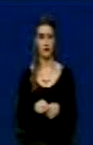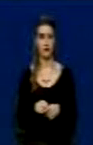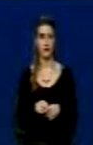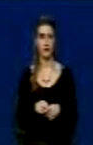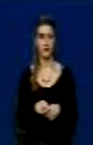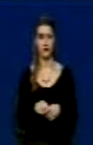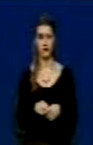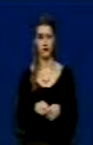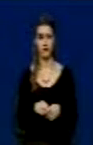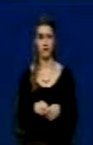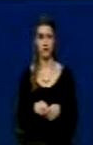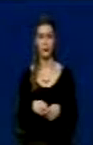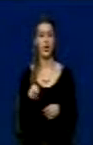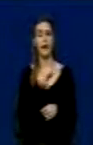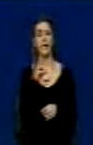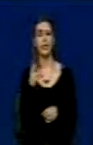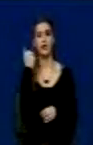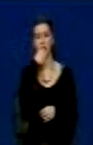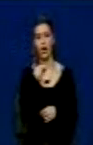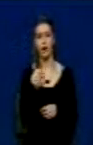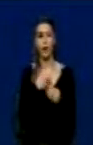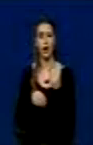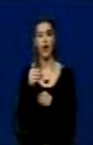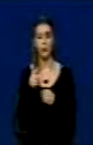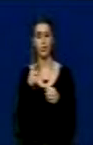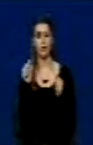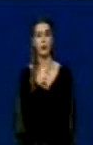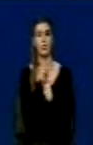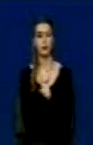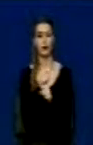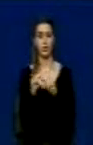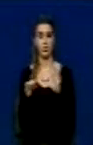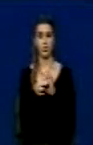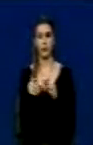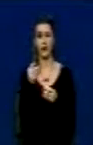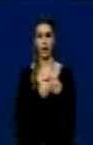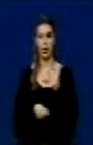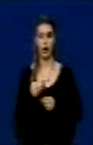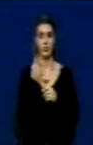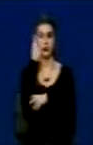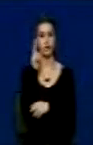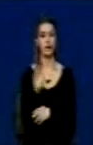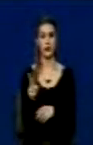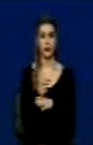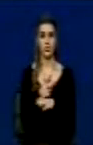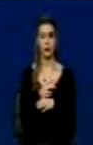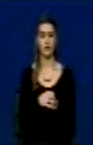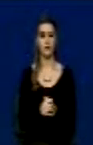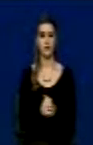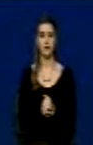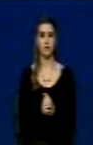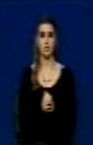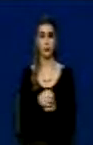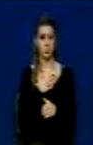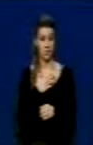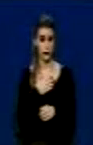Në anën tjetër, një ndër arritjet më të mëdha ekonomike paraqitet bashkëpunimi me institucionet ekonomike ndërkombëtare. Por mua më duket